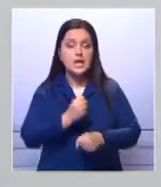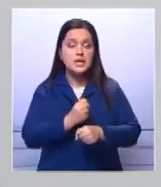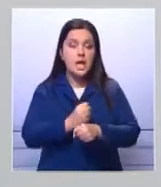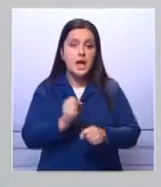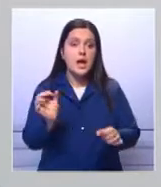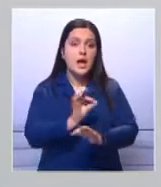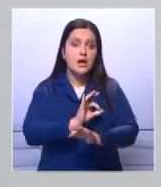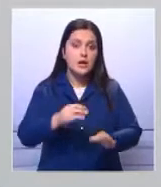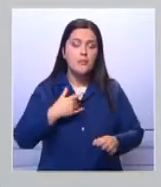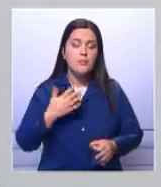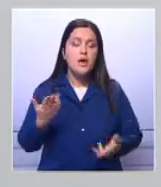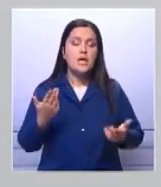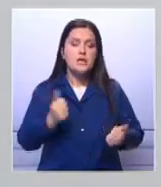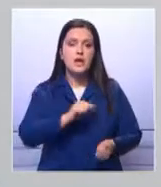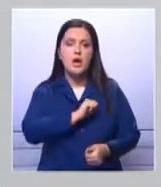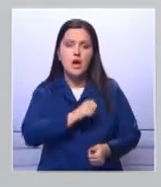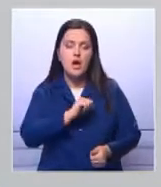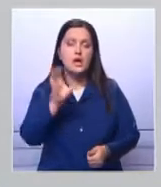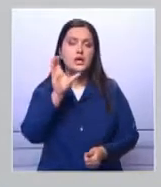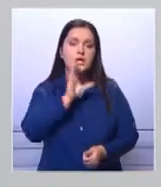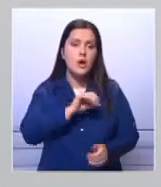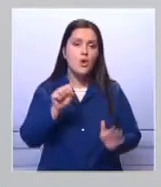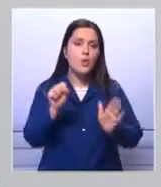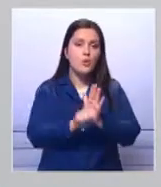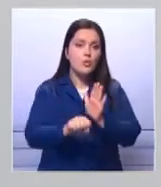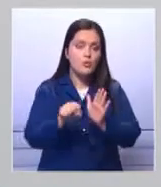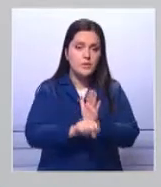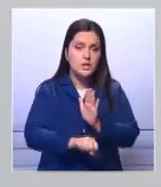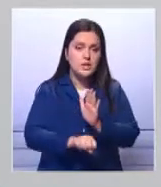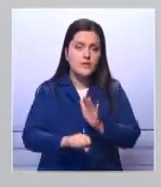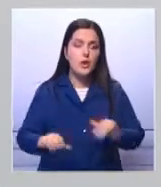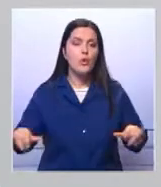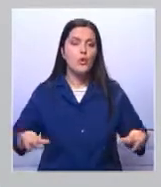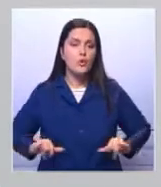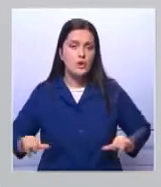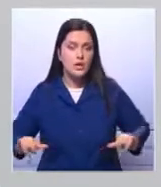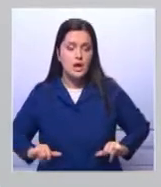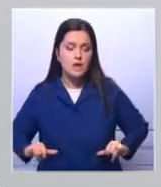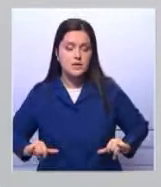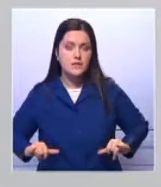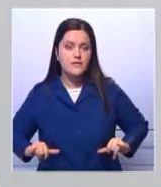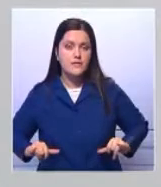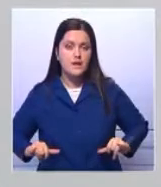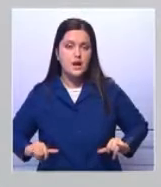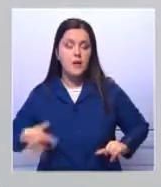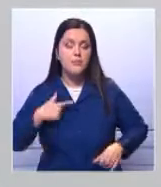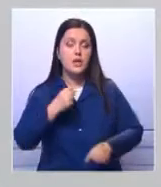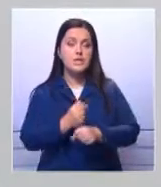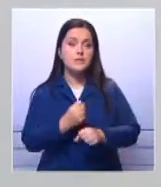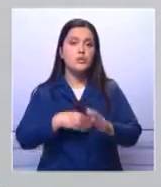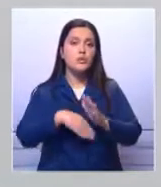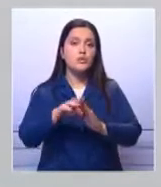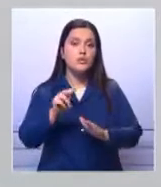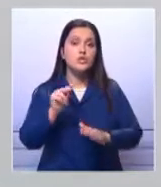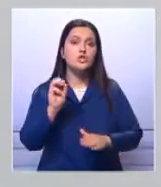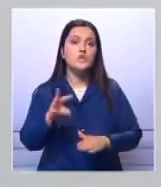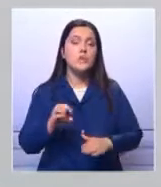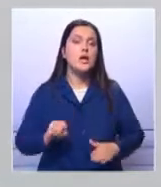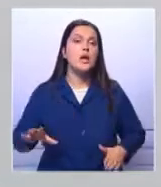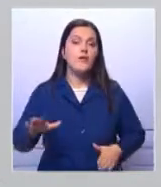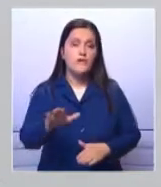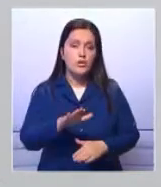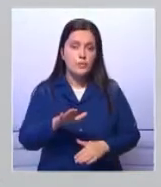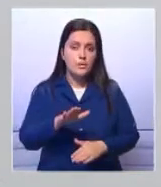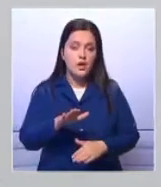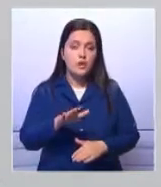Мы хорошо расследуем кражи, убийства, хулиганство. Мы даже делаем это лучше, чем многие европейские